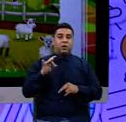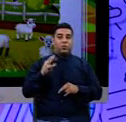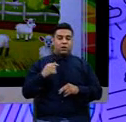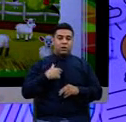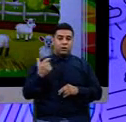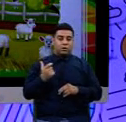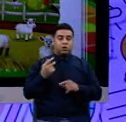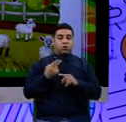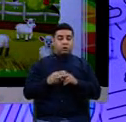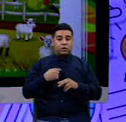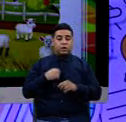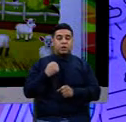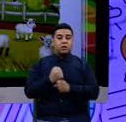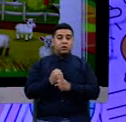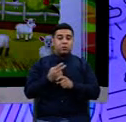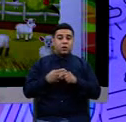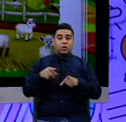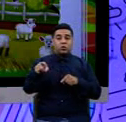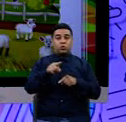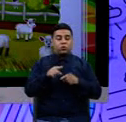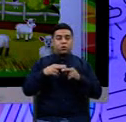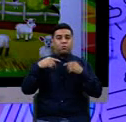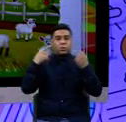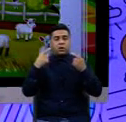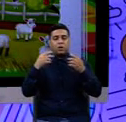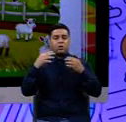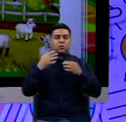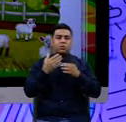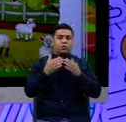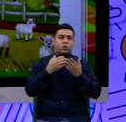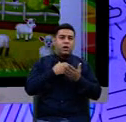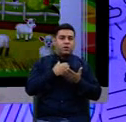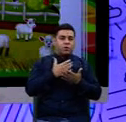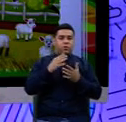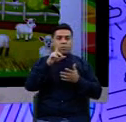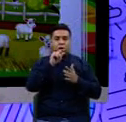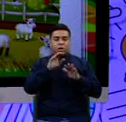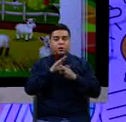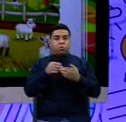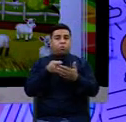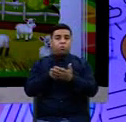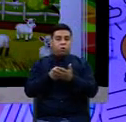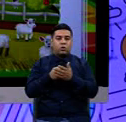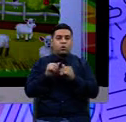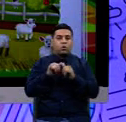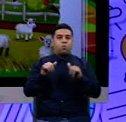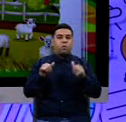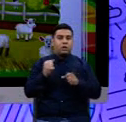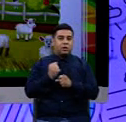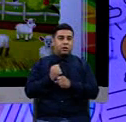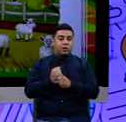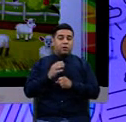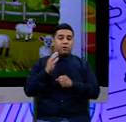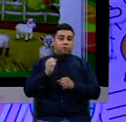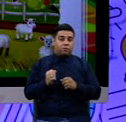Ushbu fermerning ishi esa mana shunday firmalarda uy hayvonlari, parrandalarni boqib ko'paytiradi